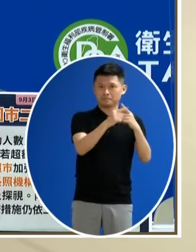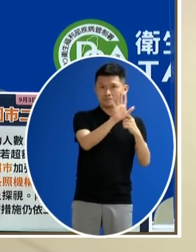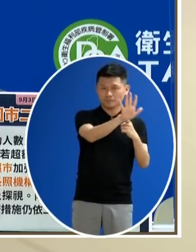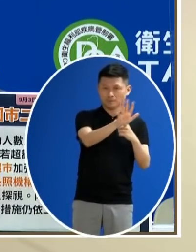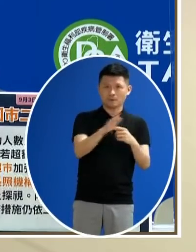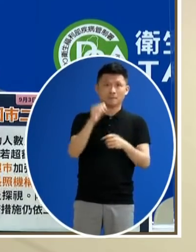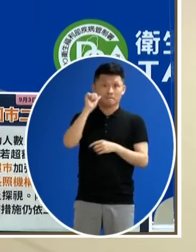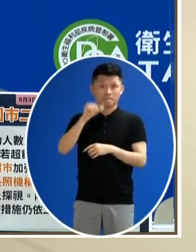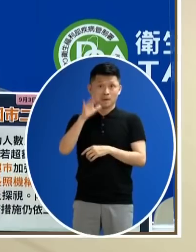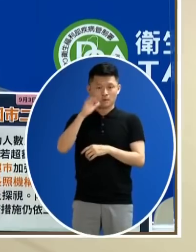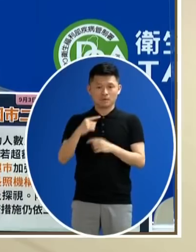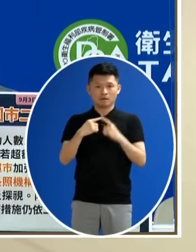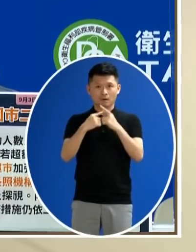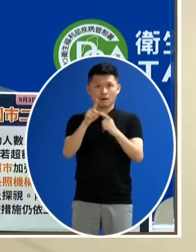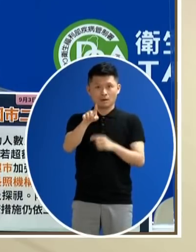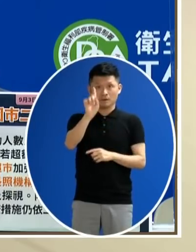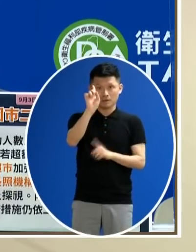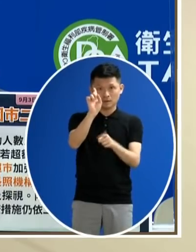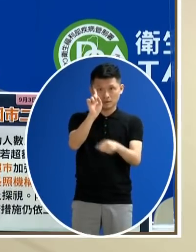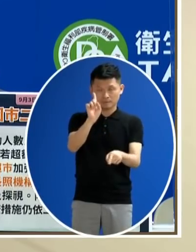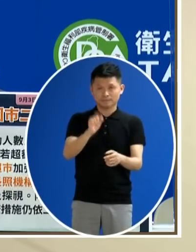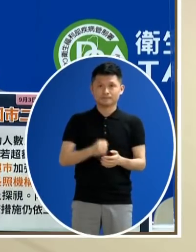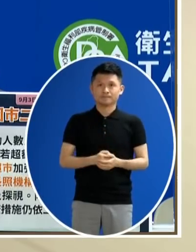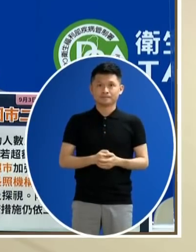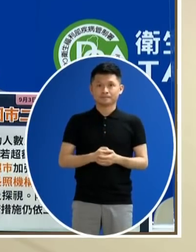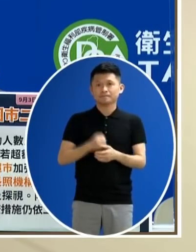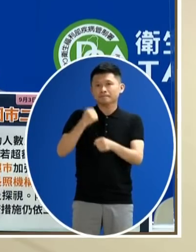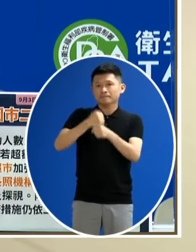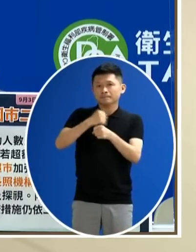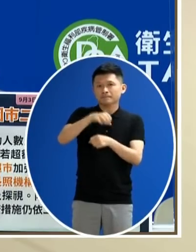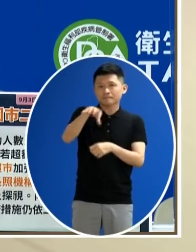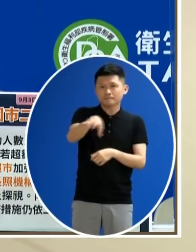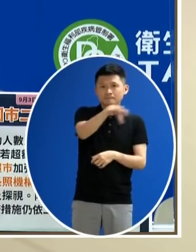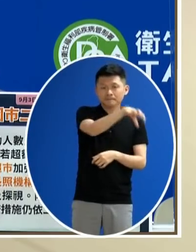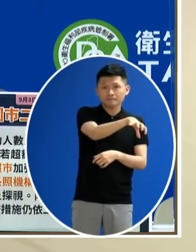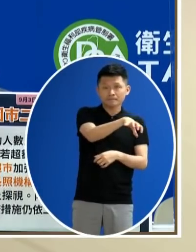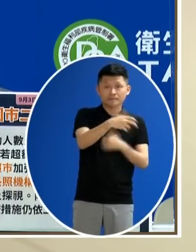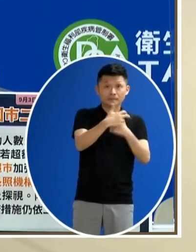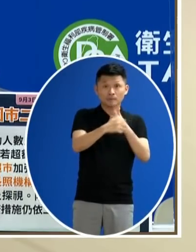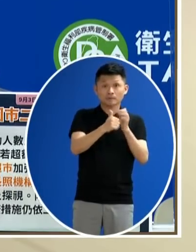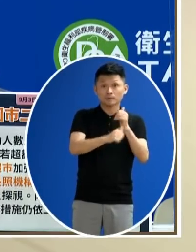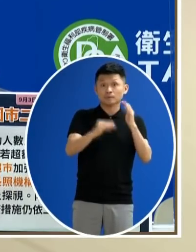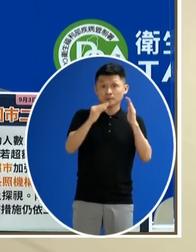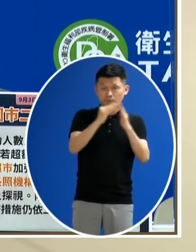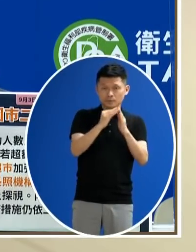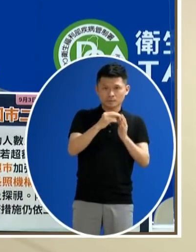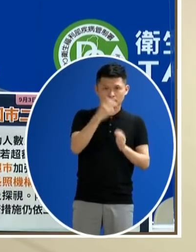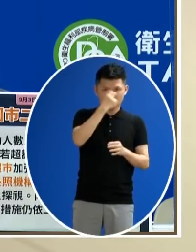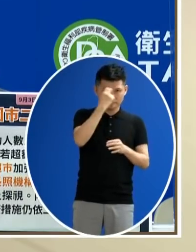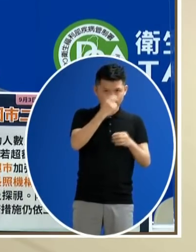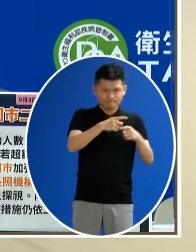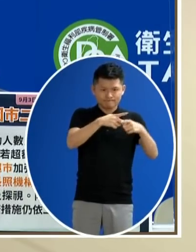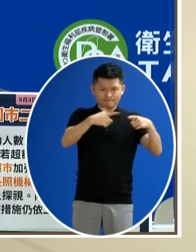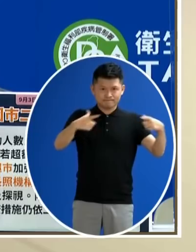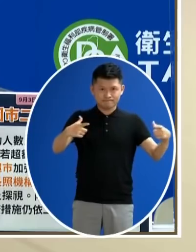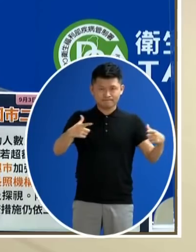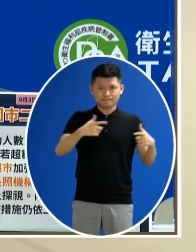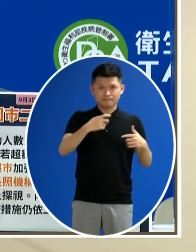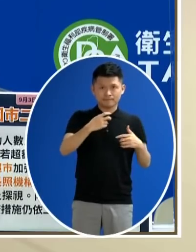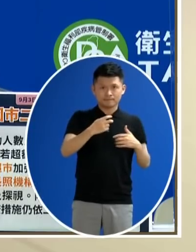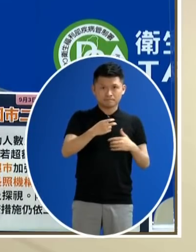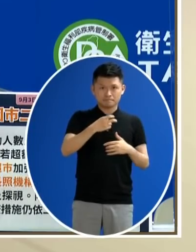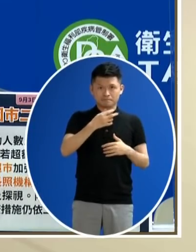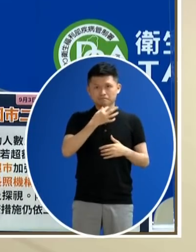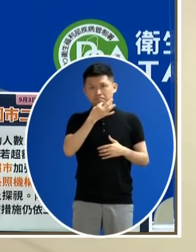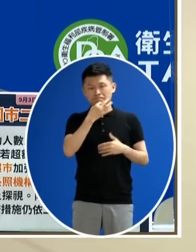栗县有一个足迹在，好，那我们请相关的地方卫生局哈扩大裁剪、扩大隔离，